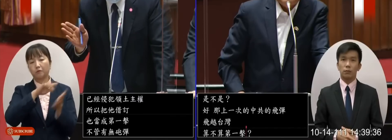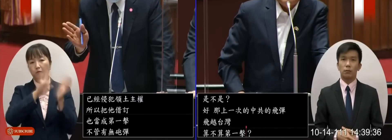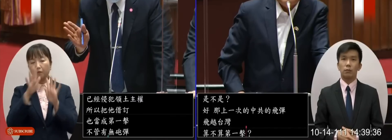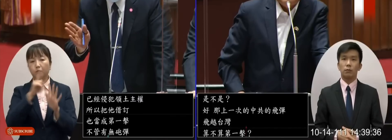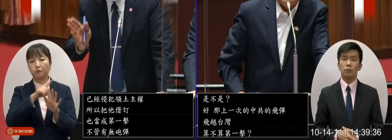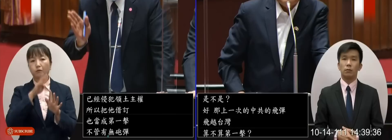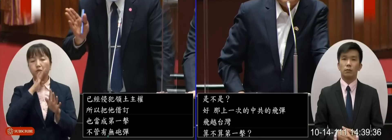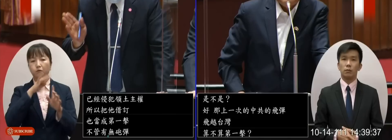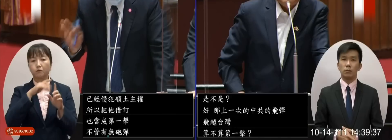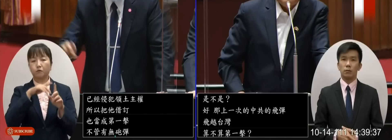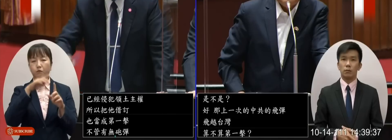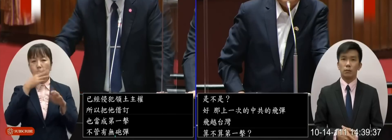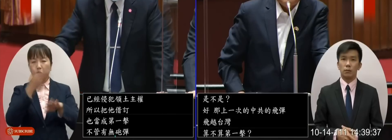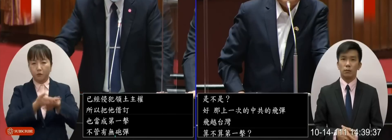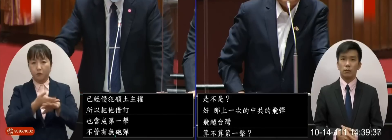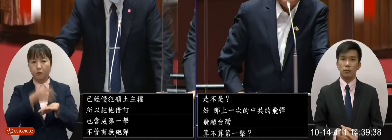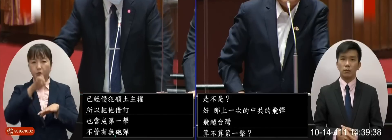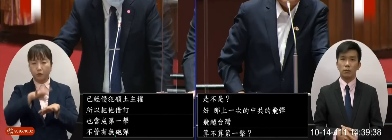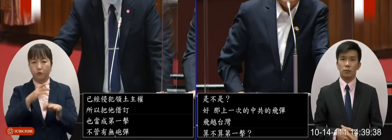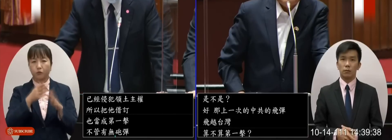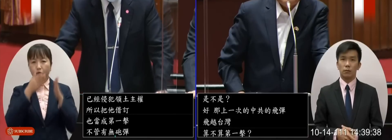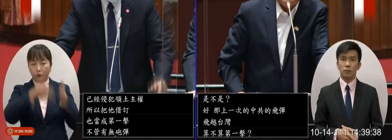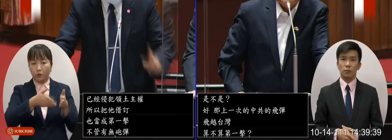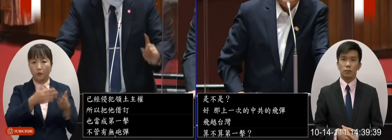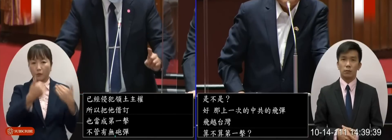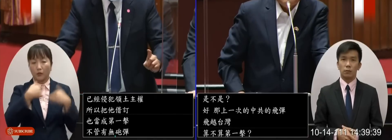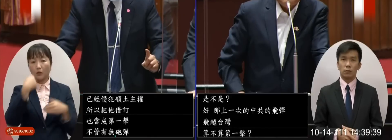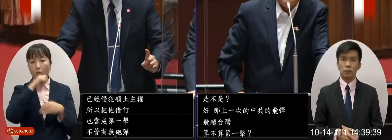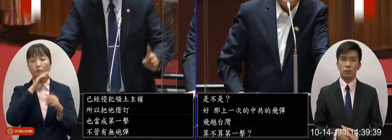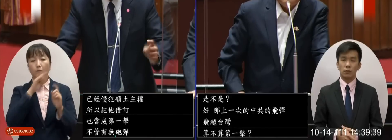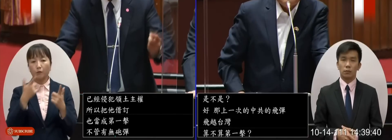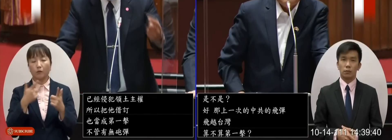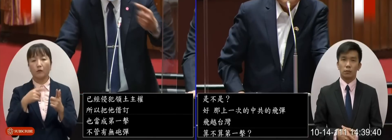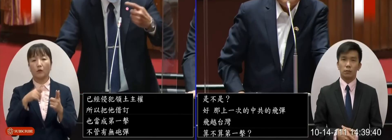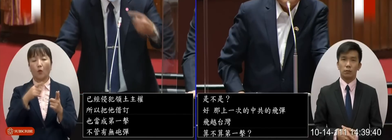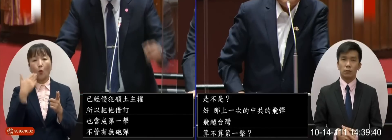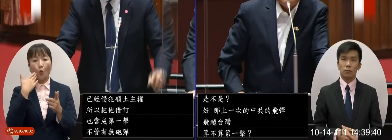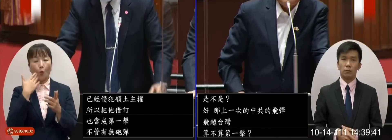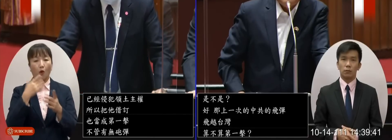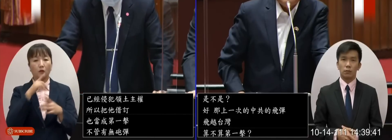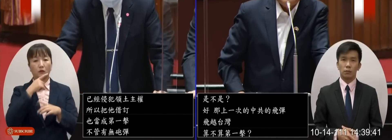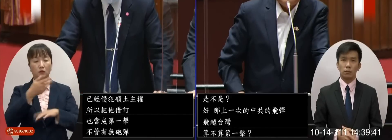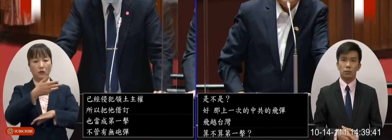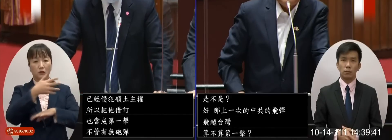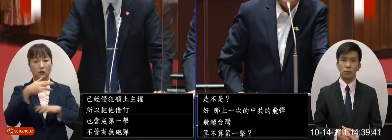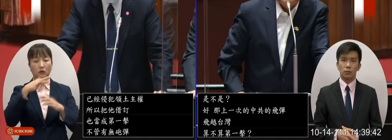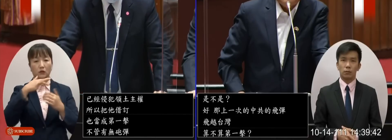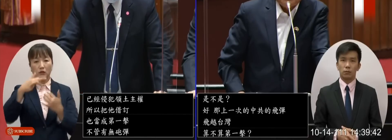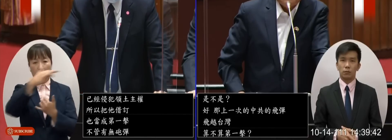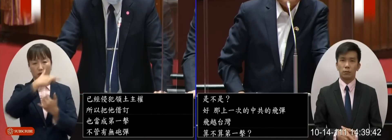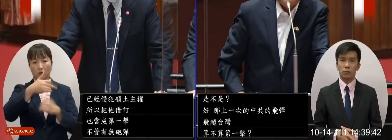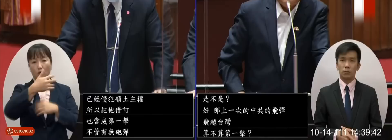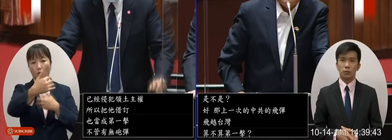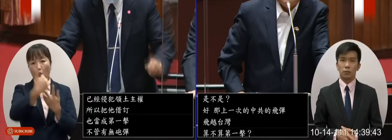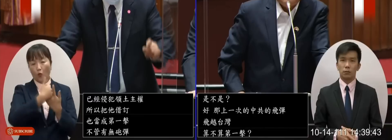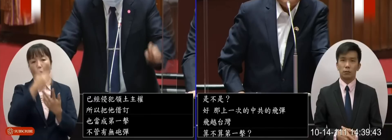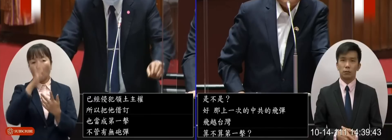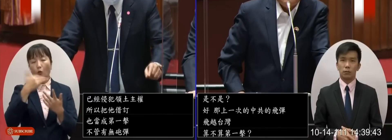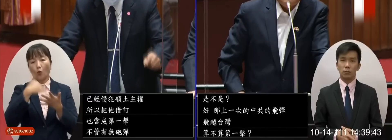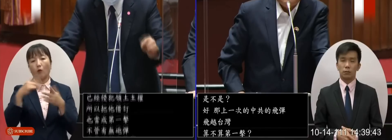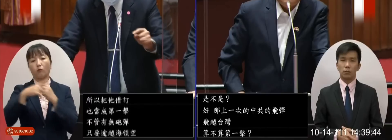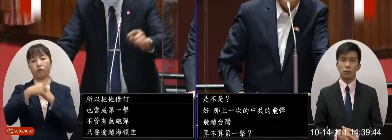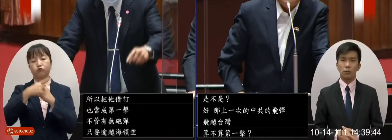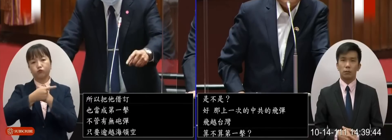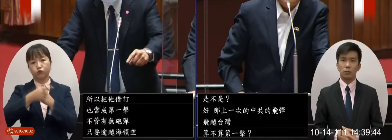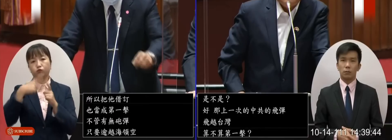它的角度跟它落点，所以那个时候严格讲起来，跨越我们领空当然算是第一级。但因为那个时候，因